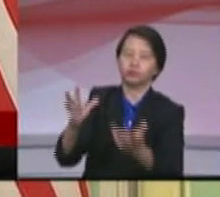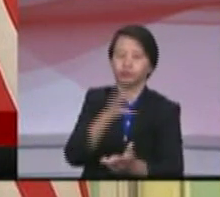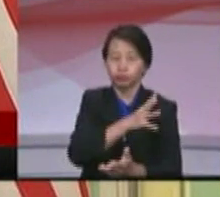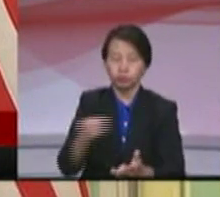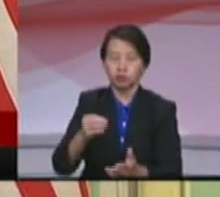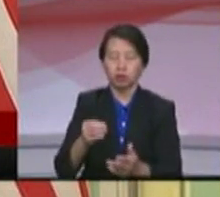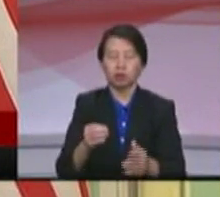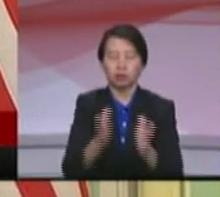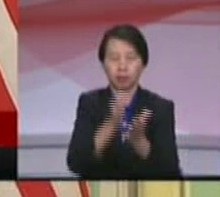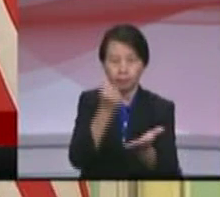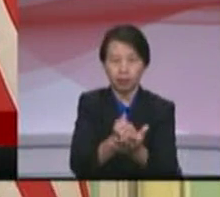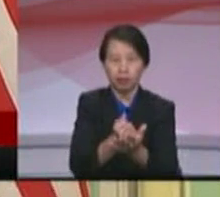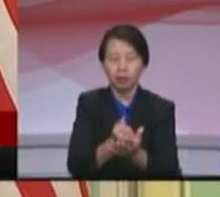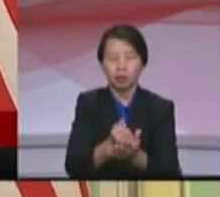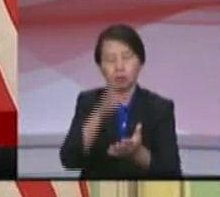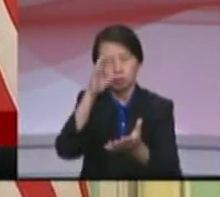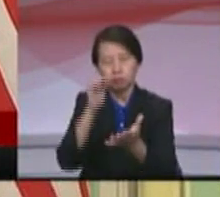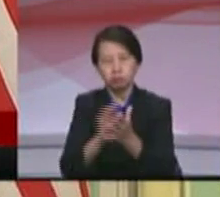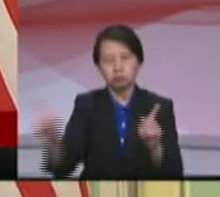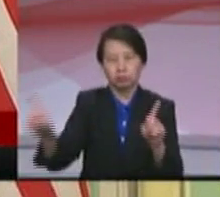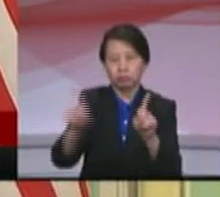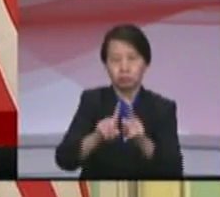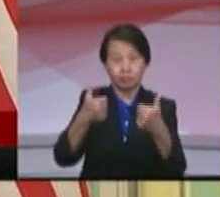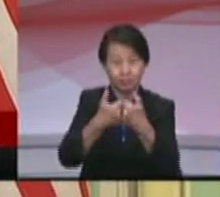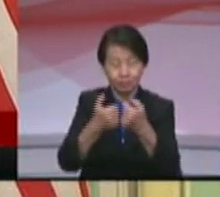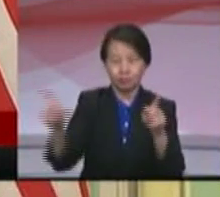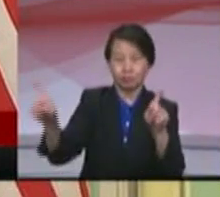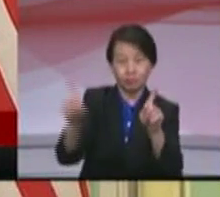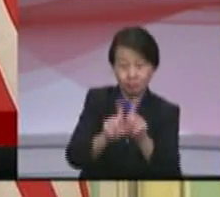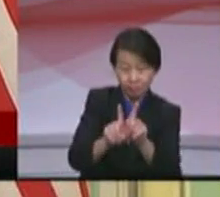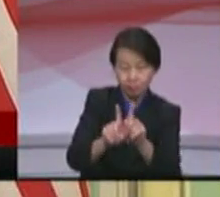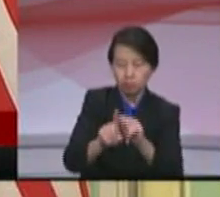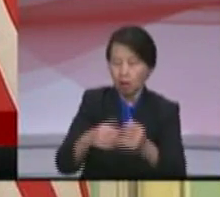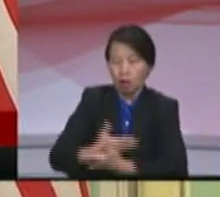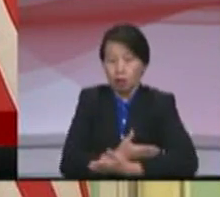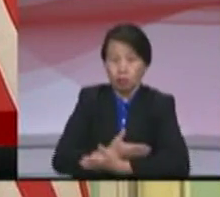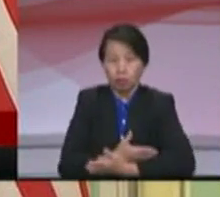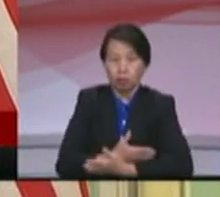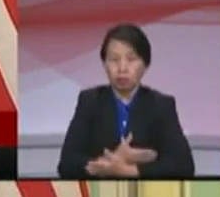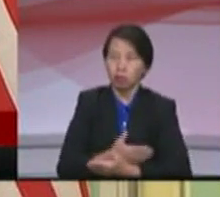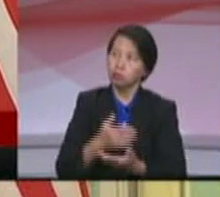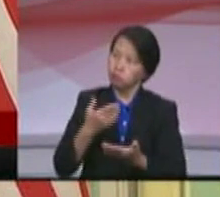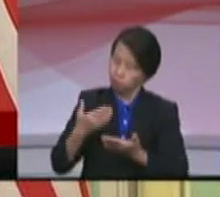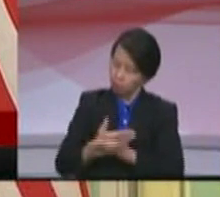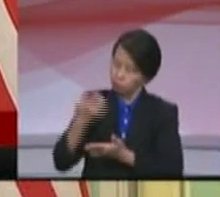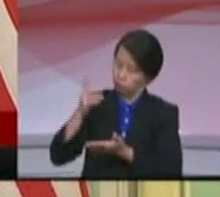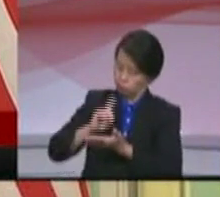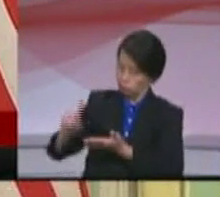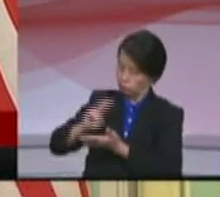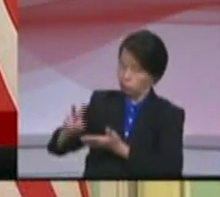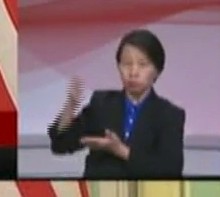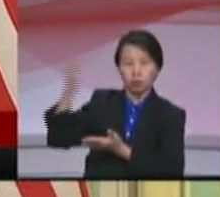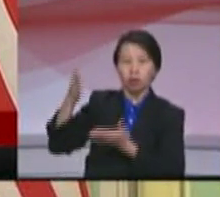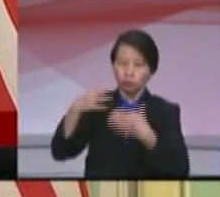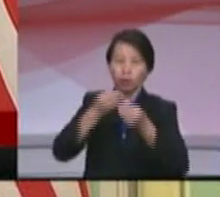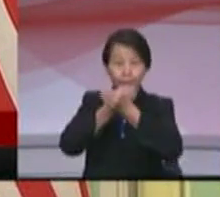pasangan kepada warga negara Malaysia serta anak-anak mereka, baru 2-3 minggu lepas kita umumkan,